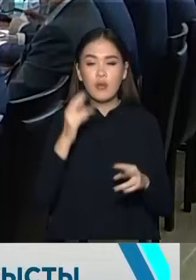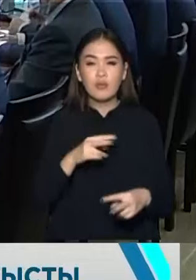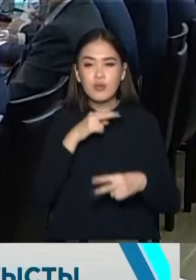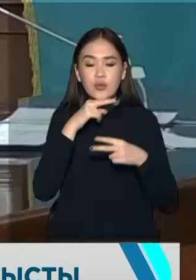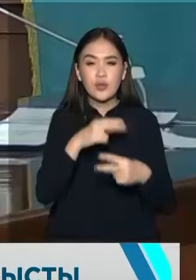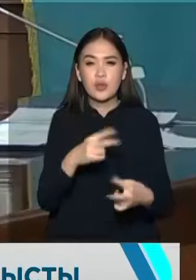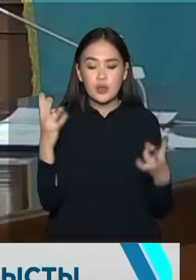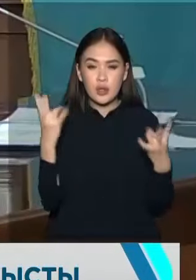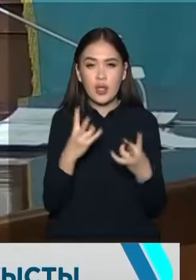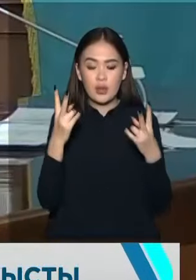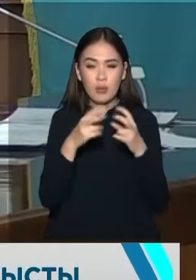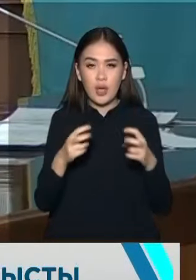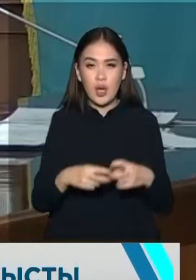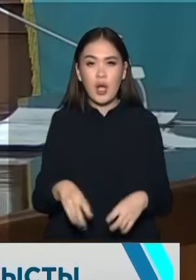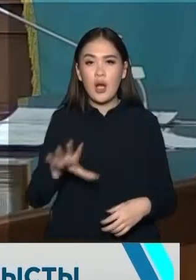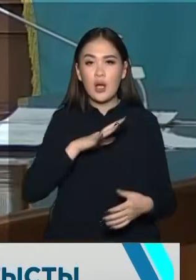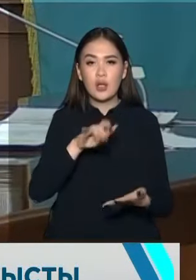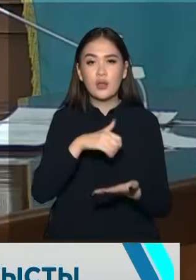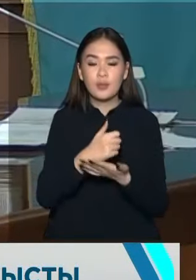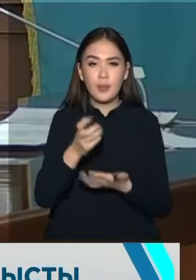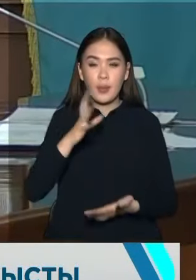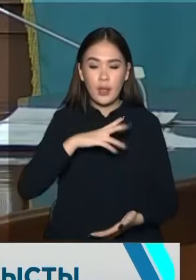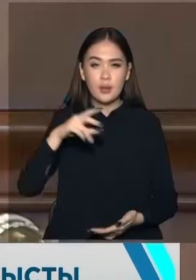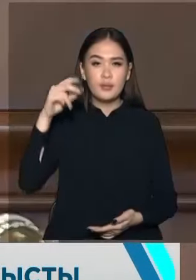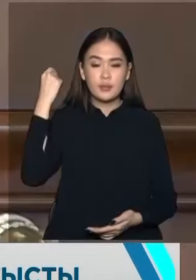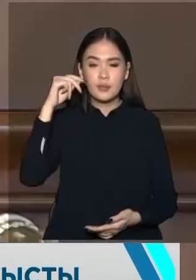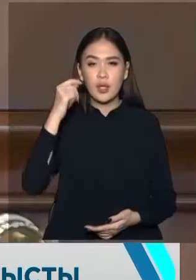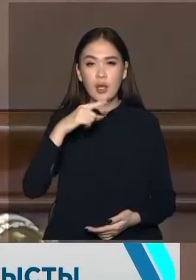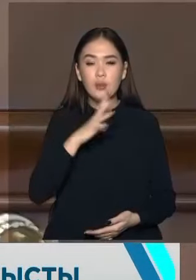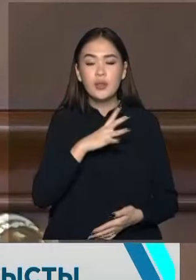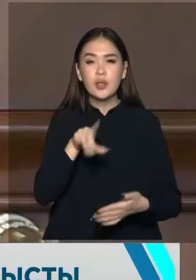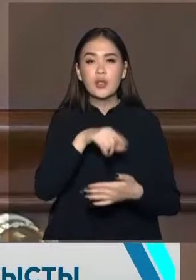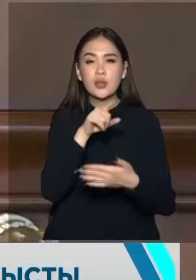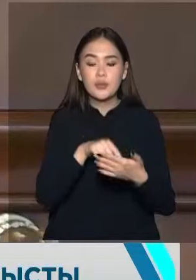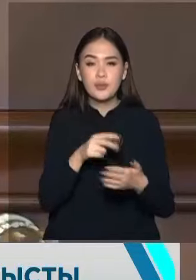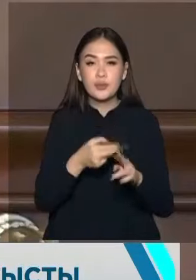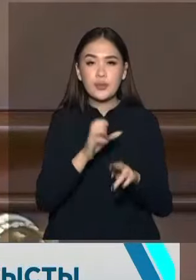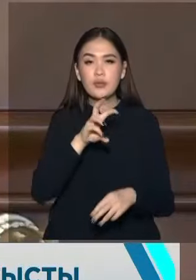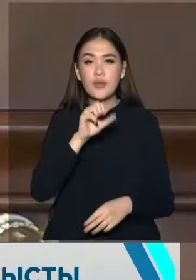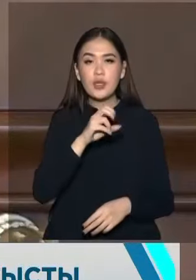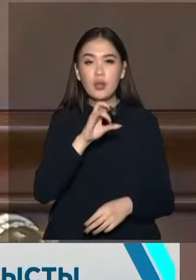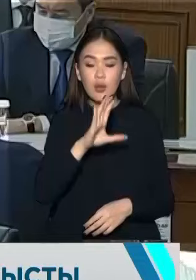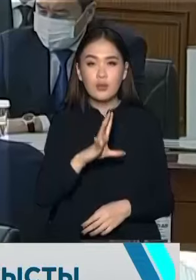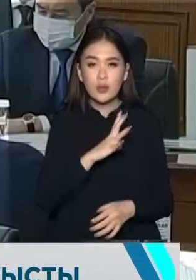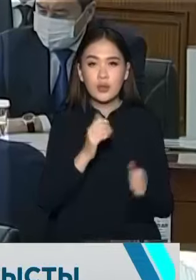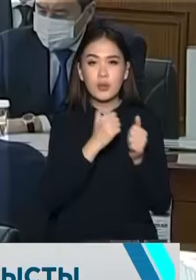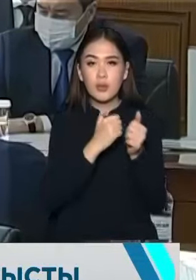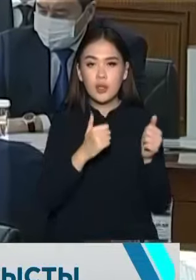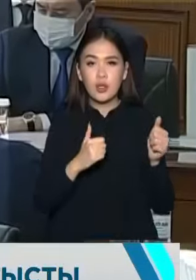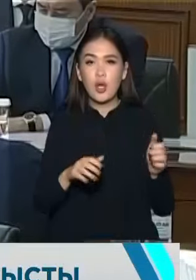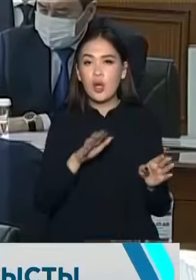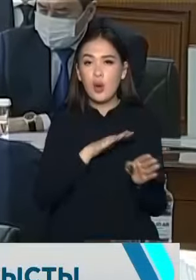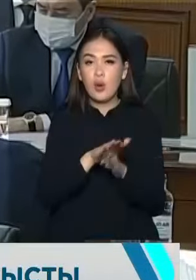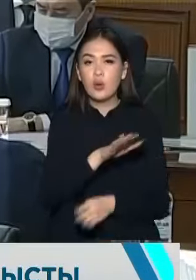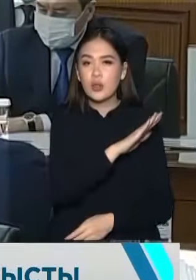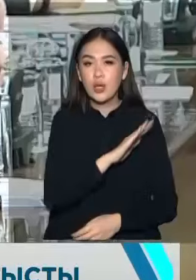талқылану керек. Мемлекет басшысының Смайыловқа мұндай сұрақ қоюының себебі биыл үкімет бірқатар міндеттерді